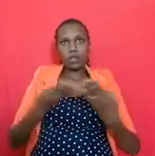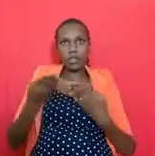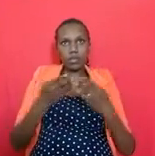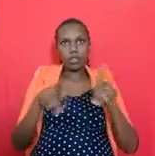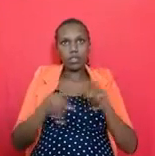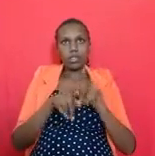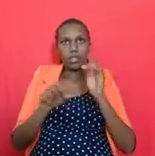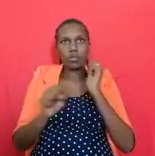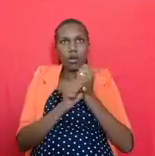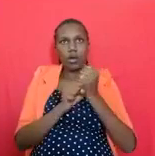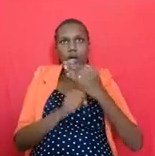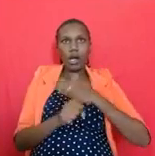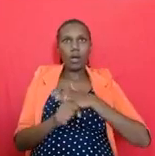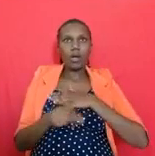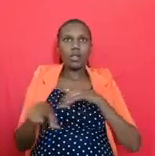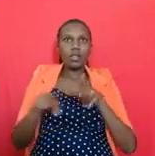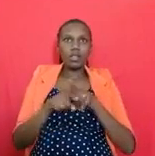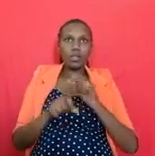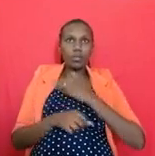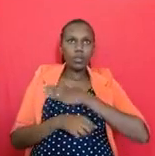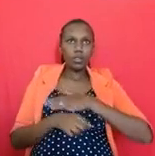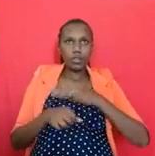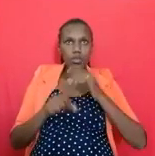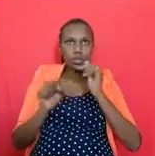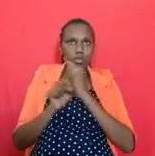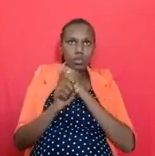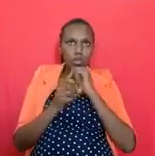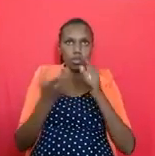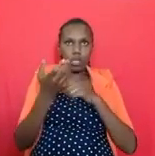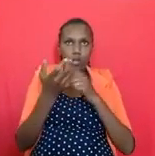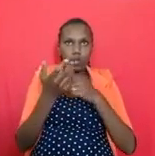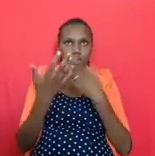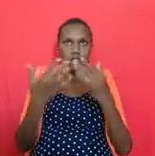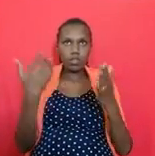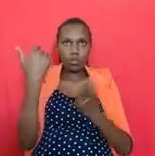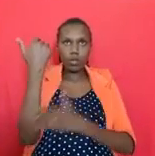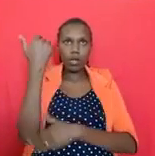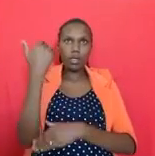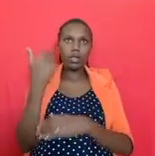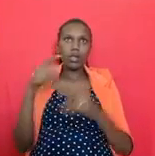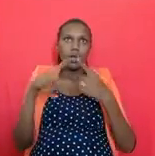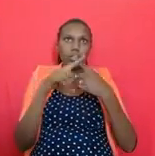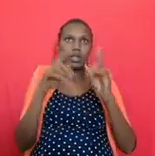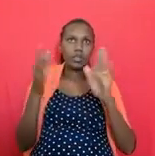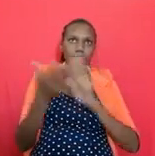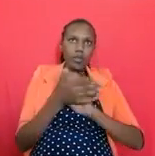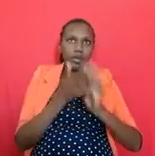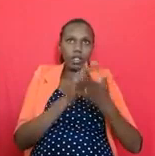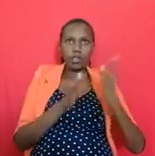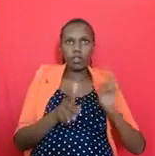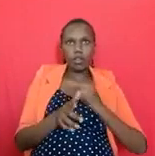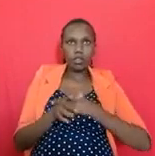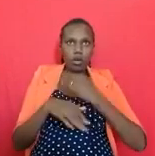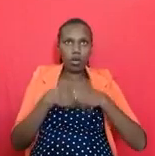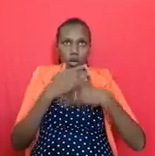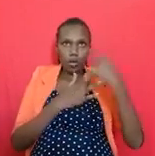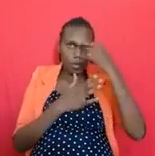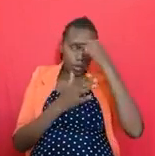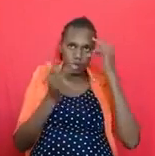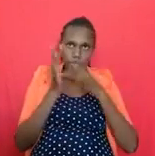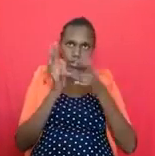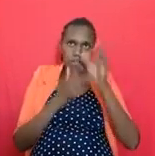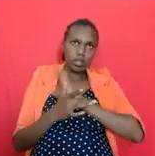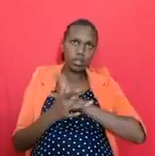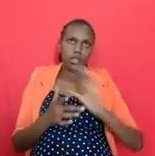witu. Ningi twagutheithia ndukae gutara maundu maitu magirire. No tuehere mehia maitu ni undu wa Yesu Kristu